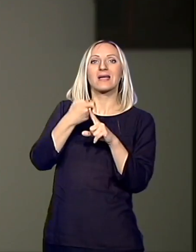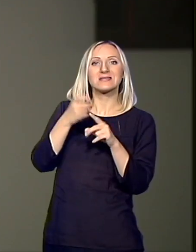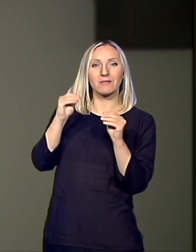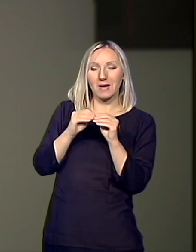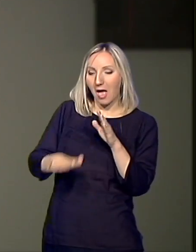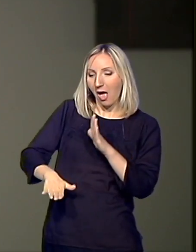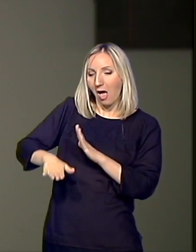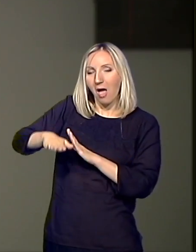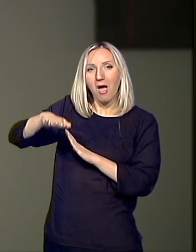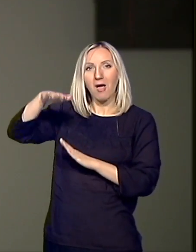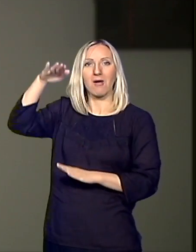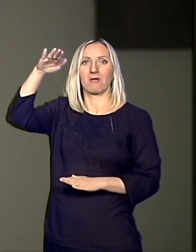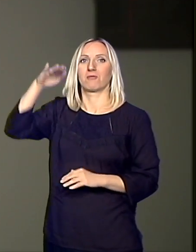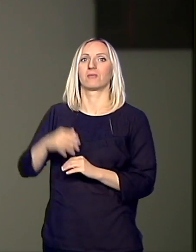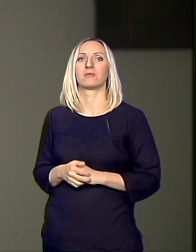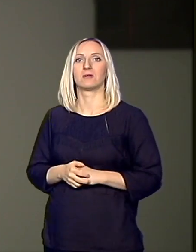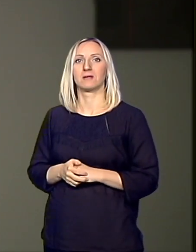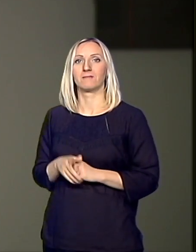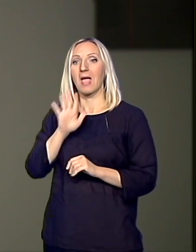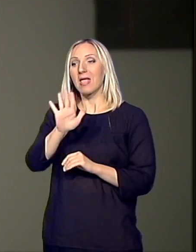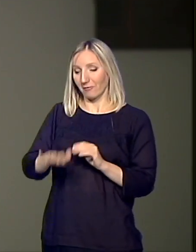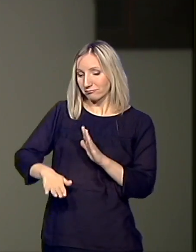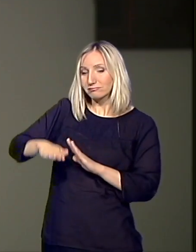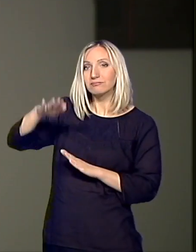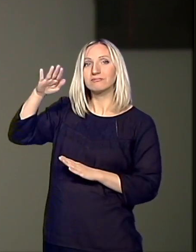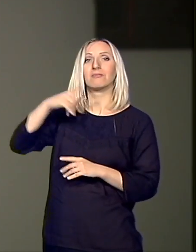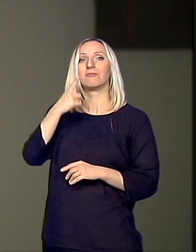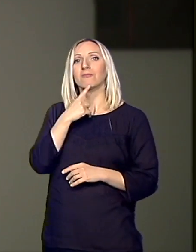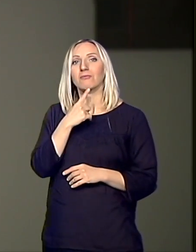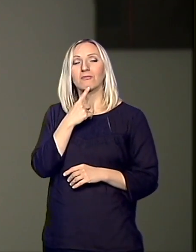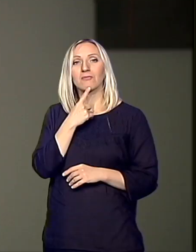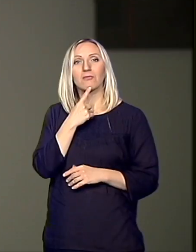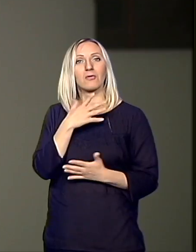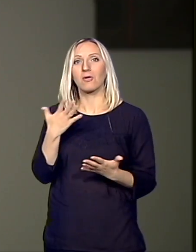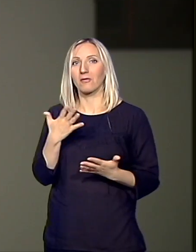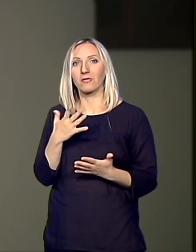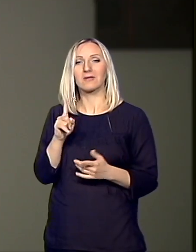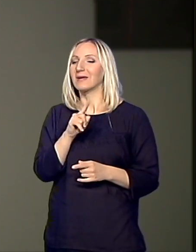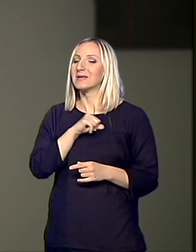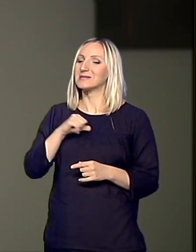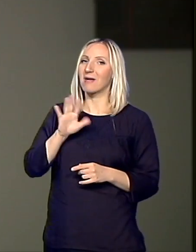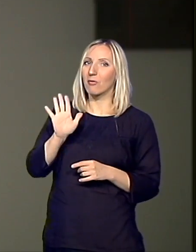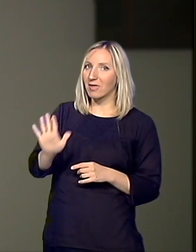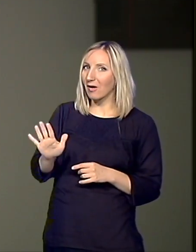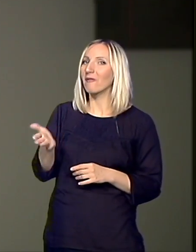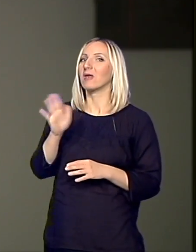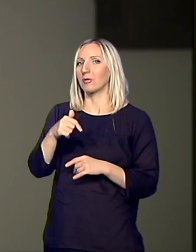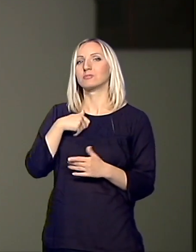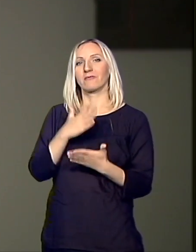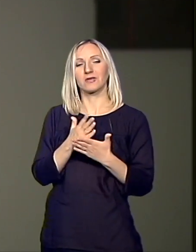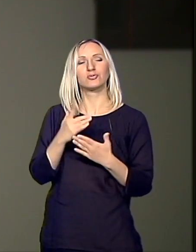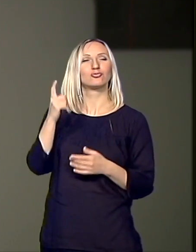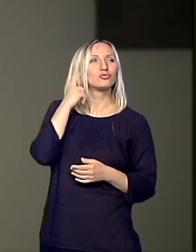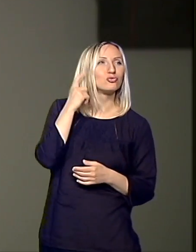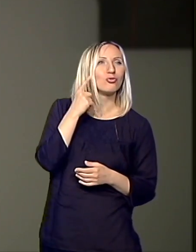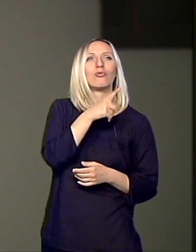taj background zapravo govori o onoj priči koja nije samo njegova, koju smo i čitali i čuli